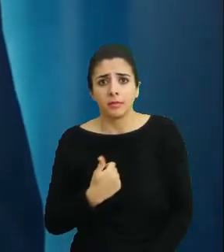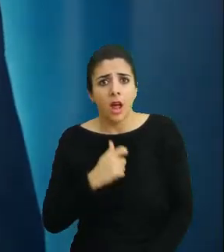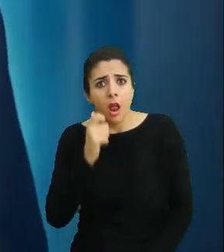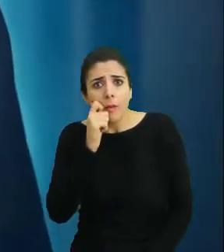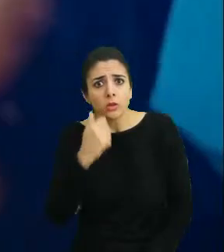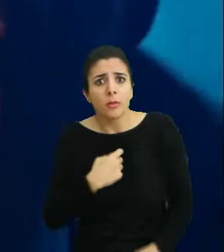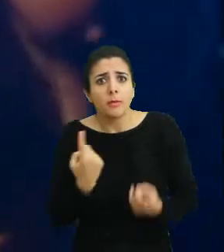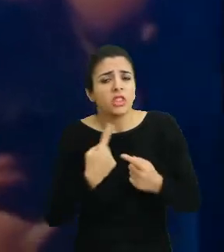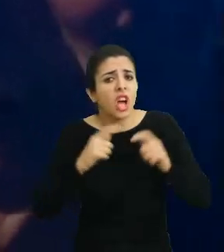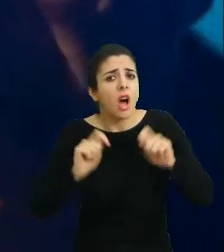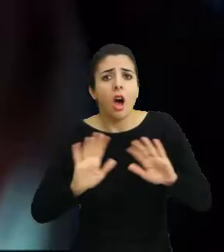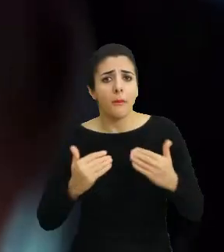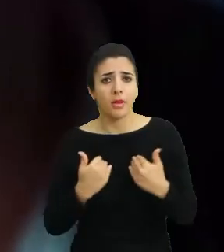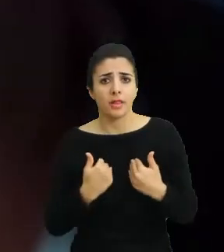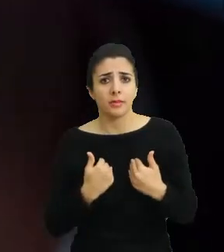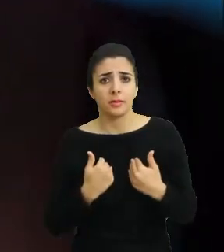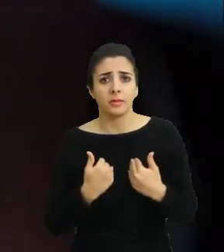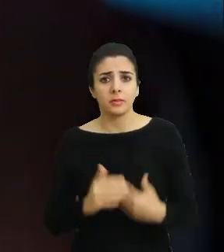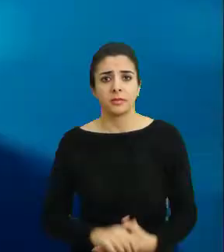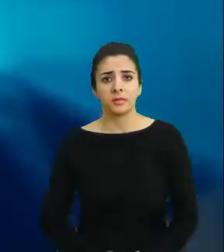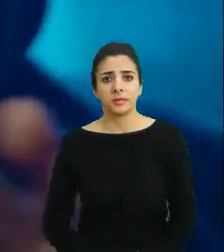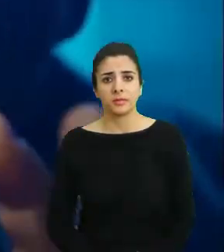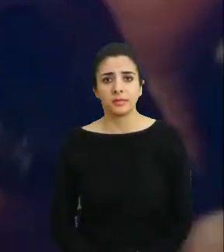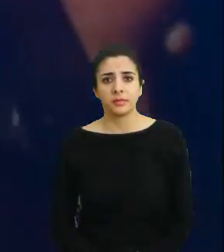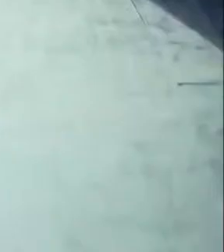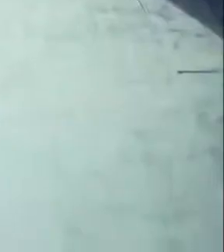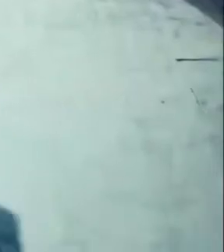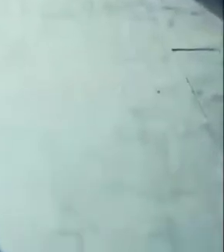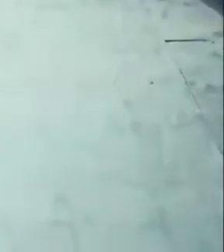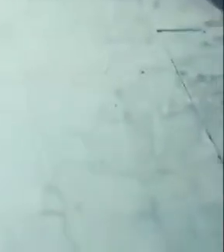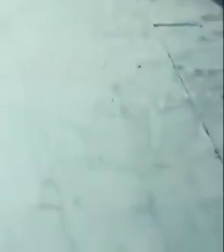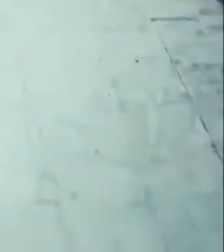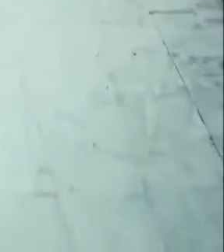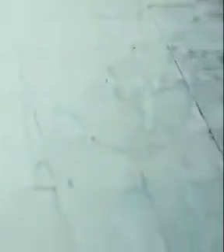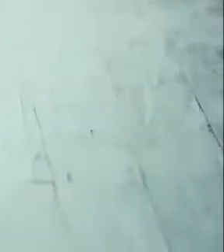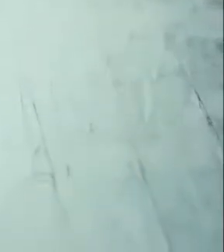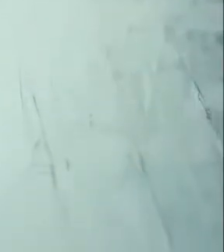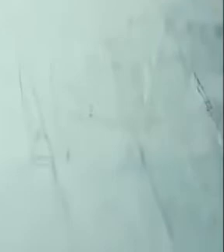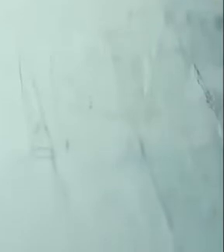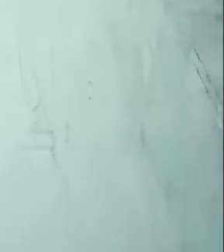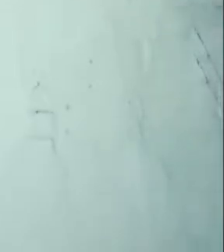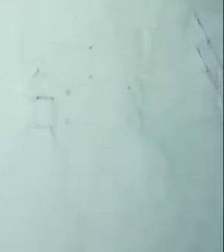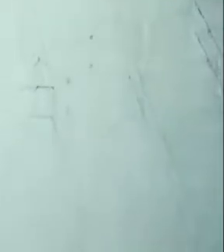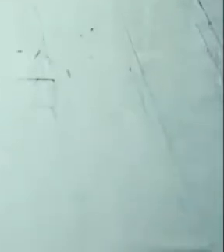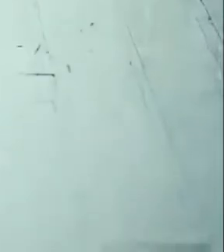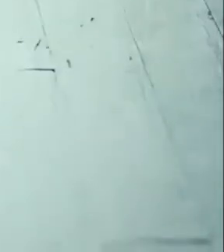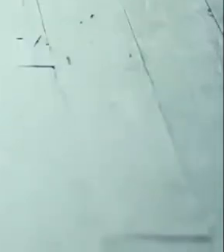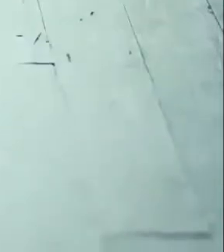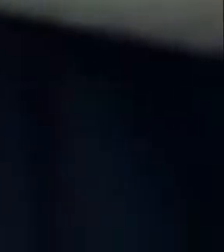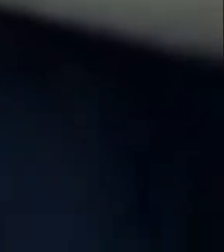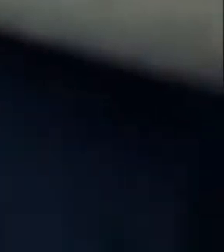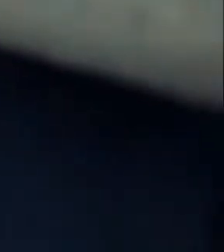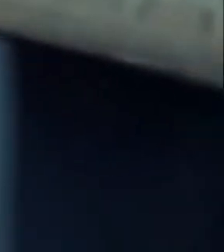masumum. Cevat elinde bir sopayla okulun koridorunda belirip Fuat'ın karşısına çıktı. Koridorun karşısından bir çift ayak daha